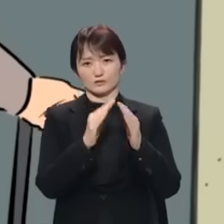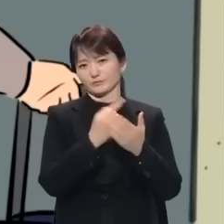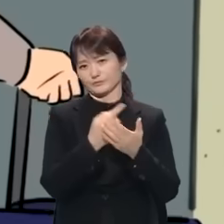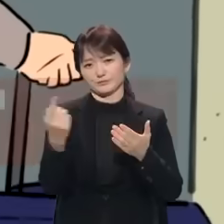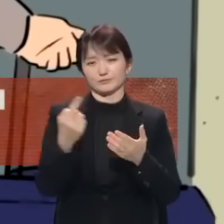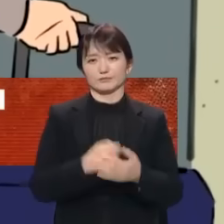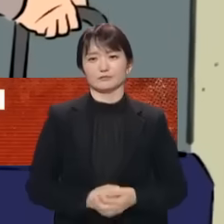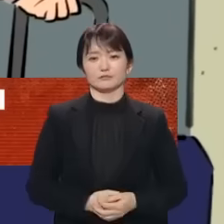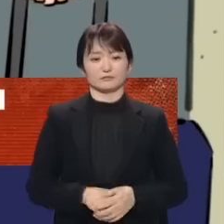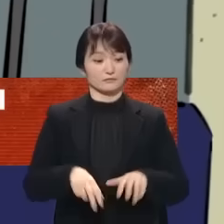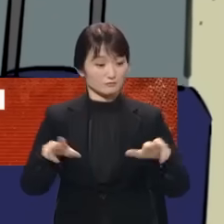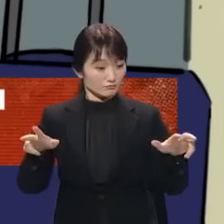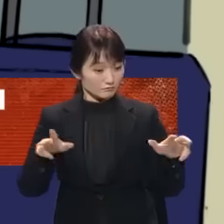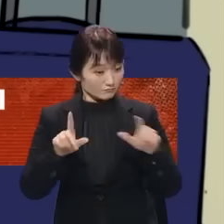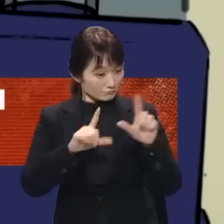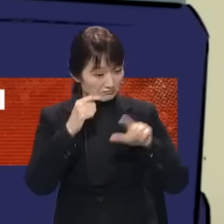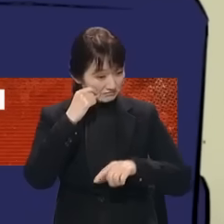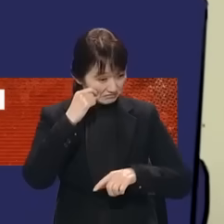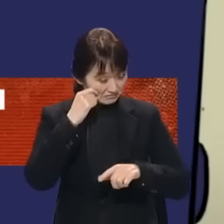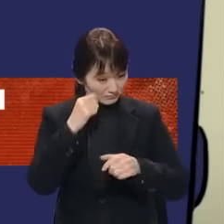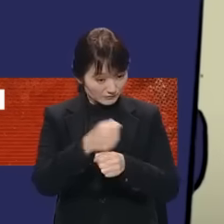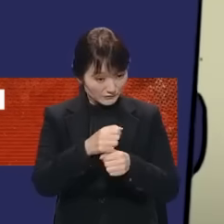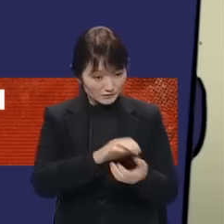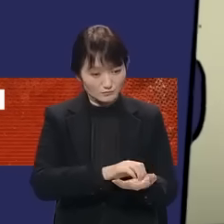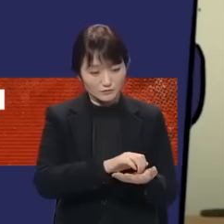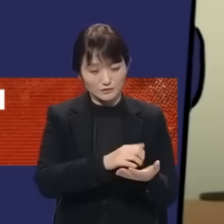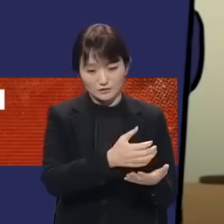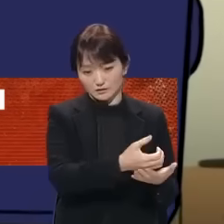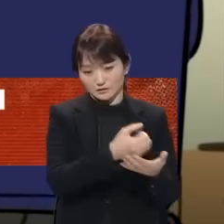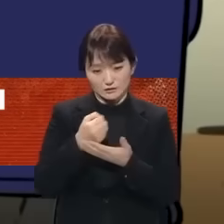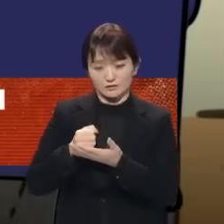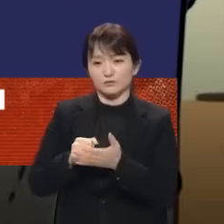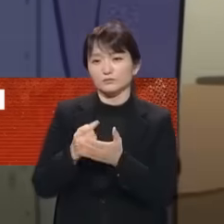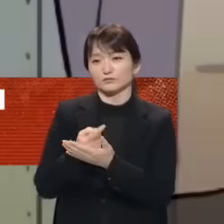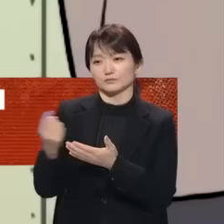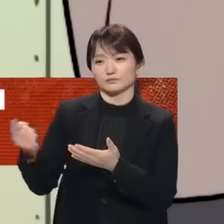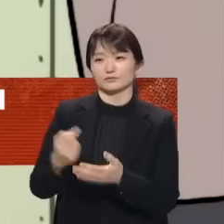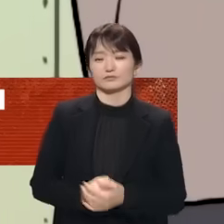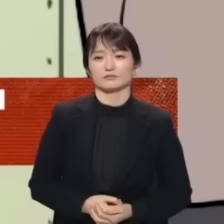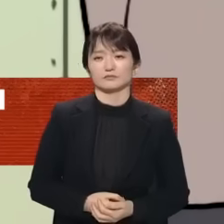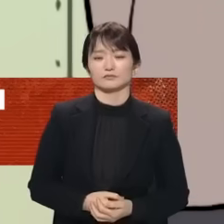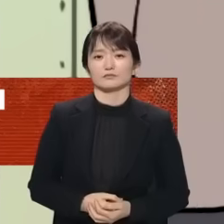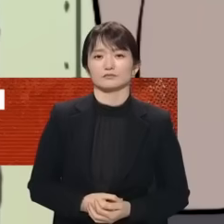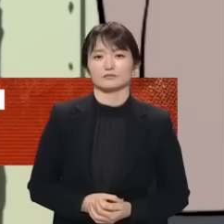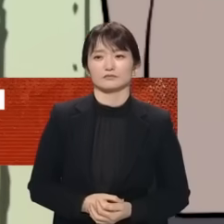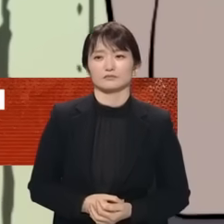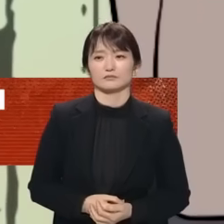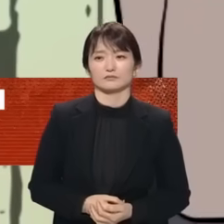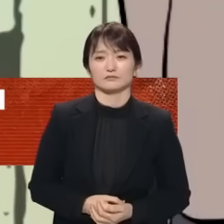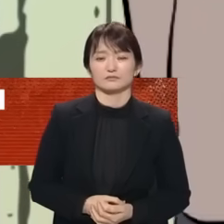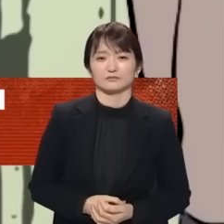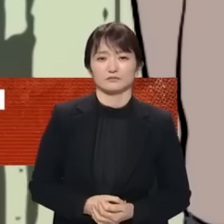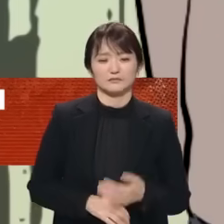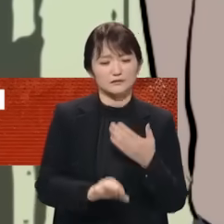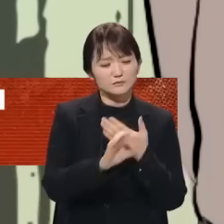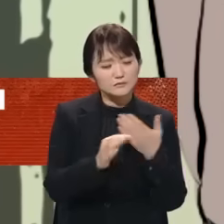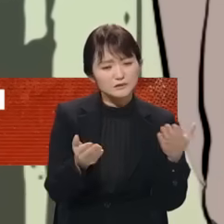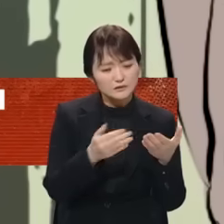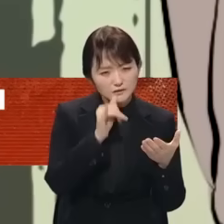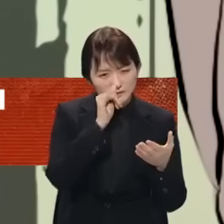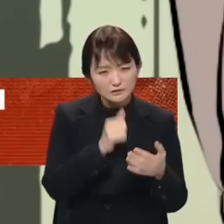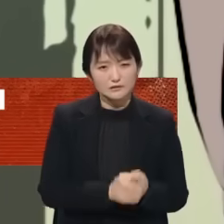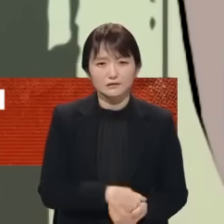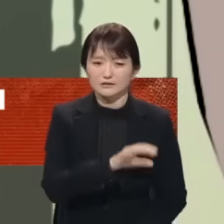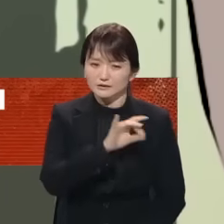남편이 그럼 이제 못 사야겠다고 하고는 짐 챙겨서 나가 버렸다는 거고요 사실 아내는 좀 비정기적으로 하고 있는 일이 있습니다 그래서